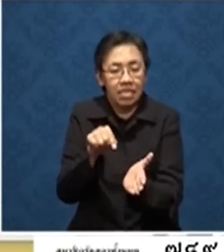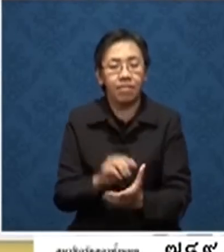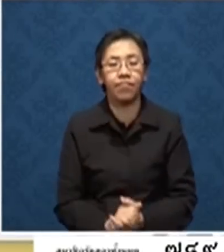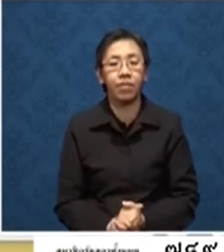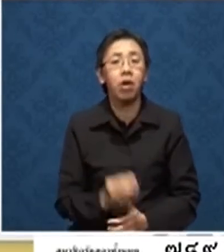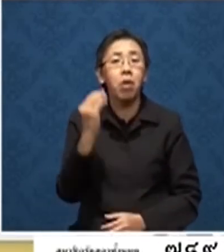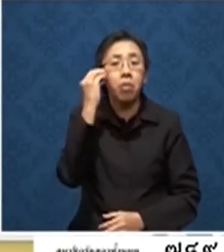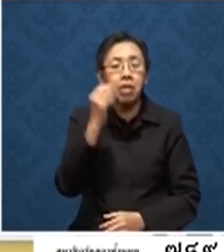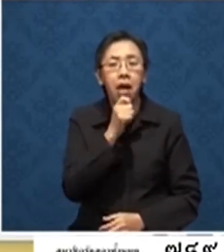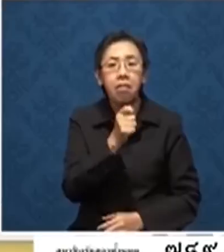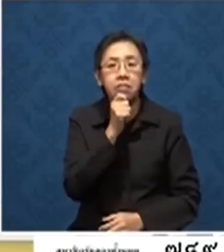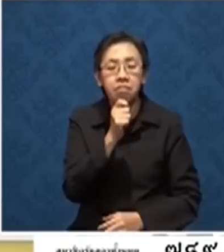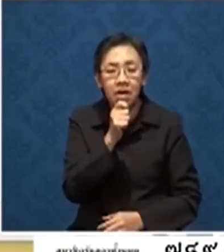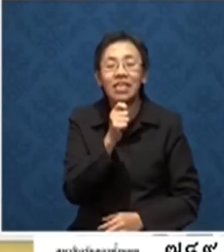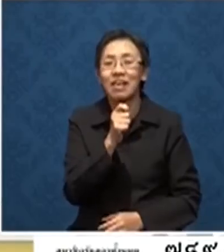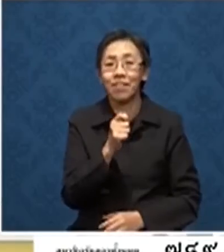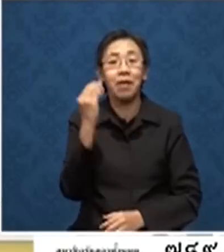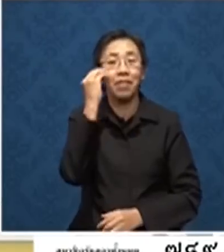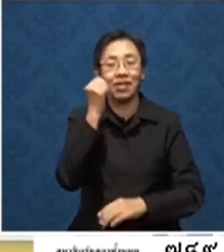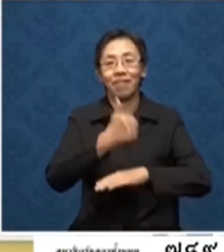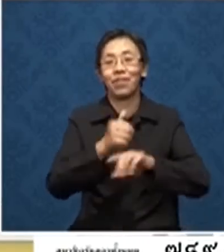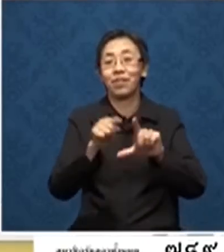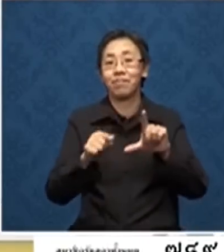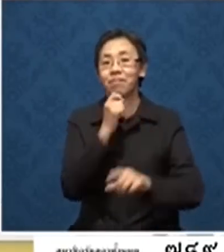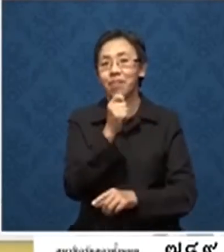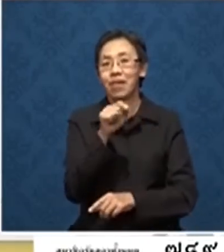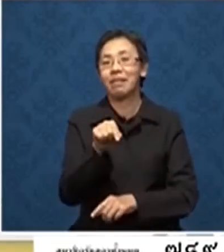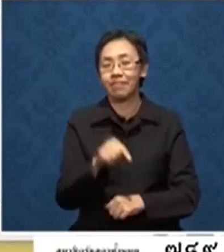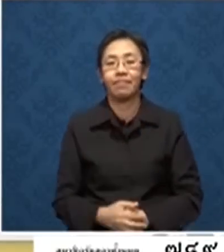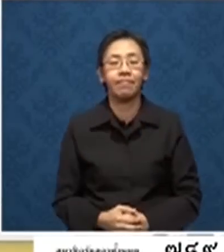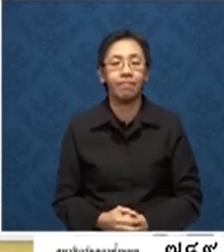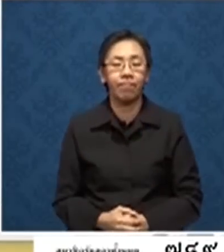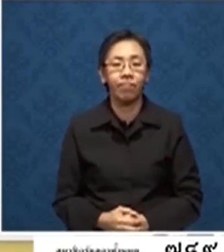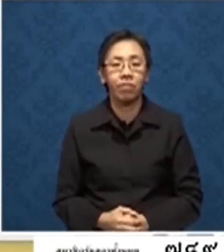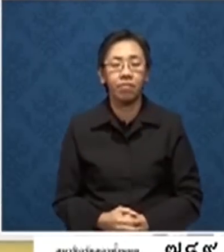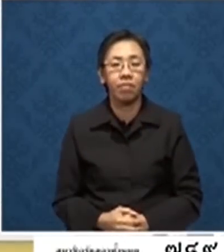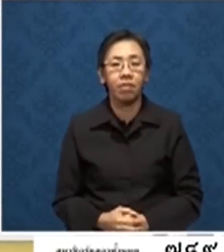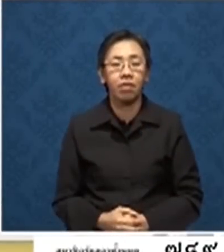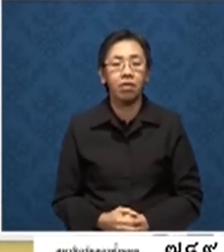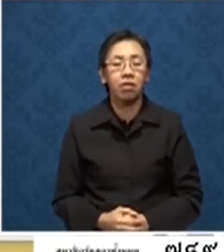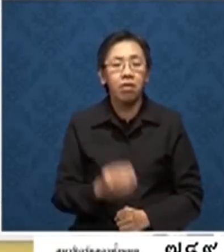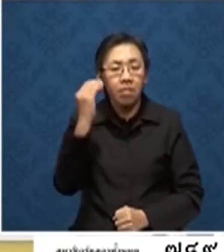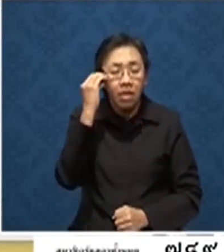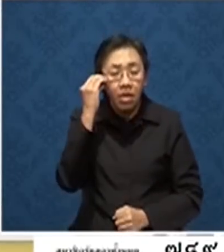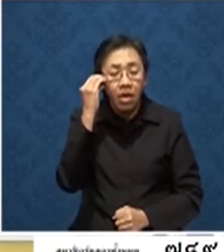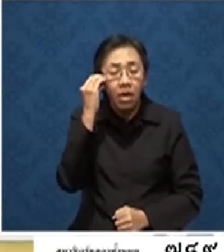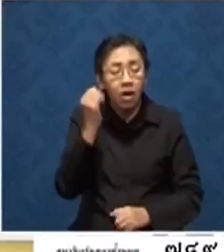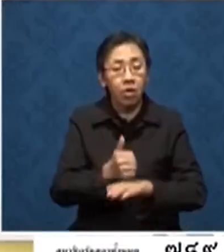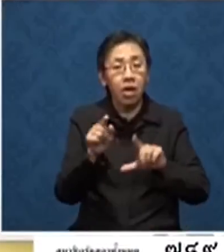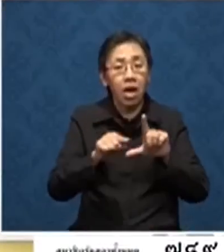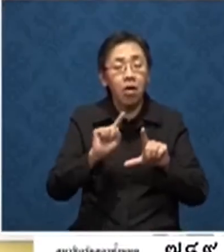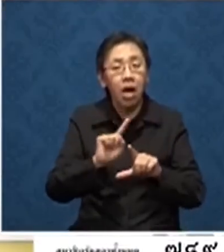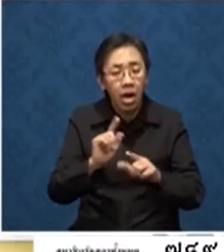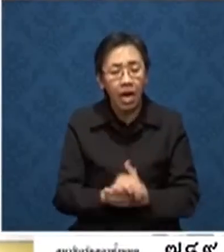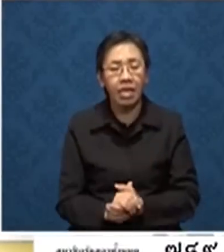ของวิชานะครับหัวหน้าพรรคก้าวไกลท่านอ้างว่าท่านต้องทำเพื่อรักษา